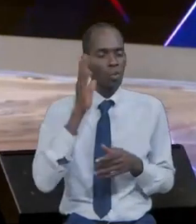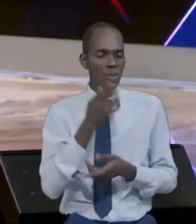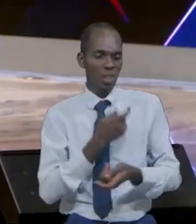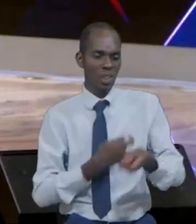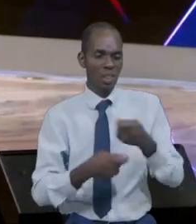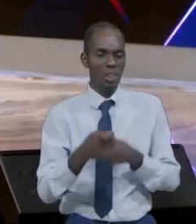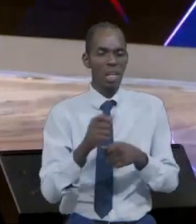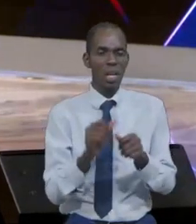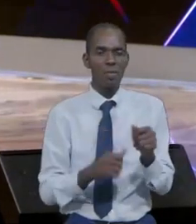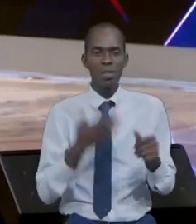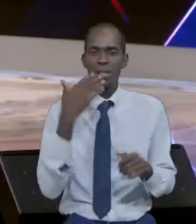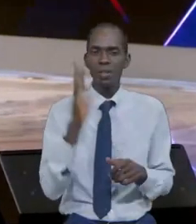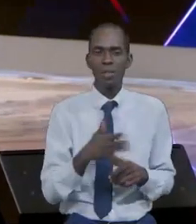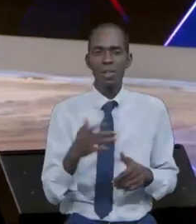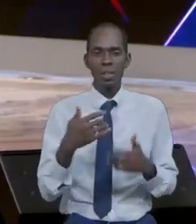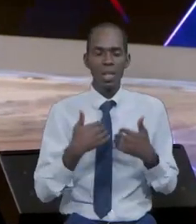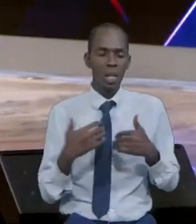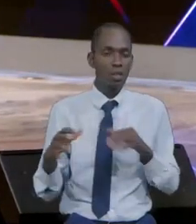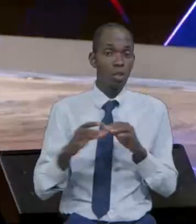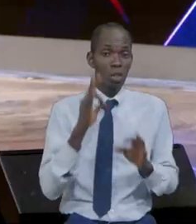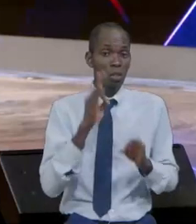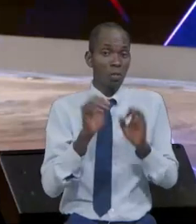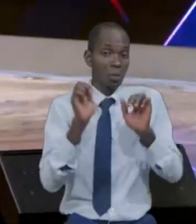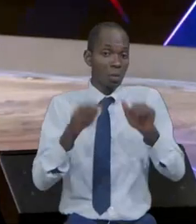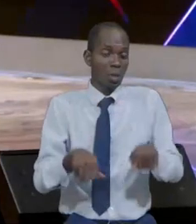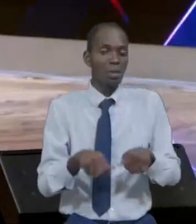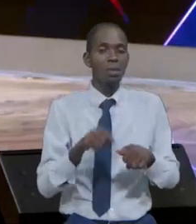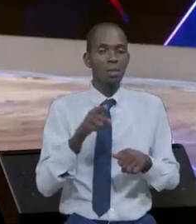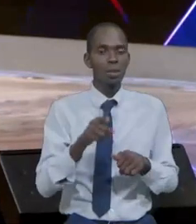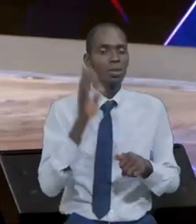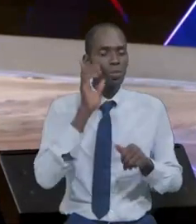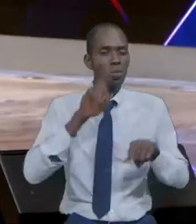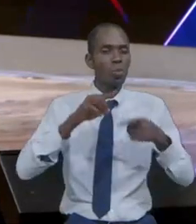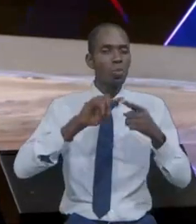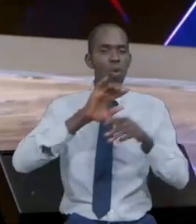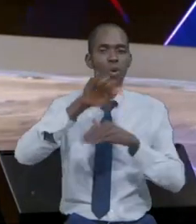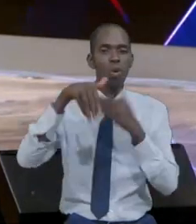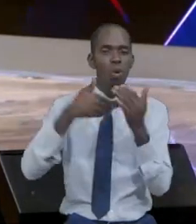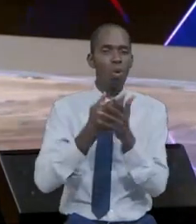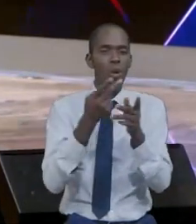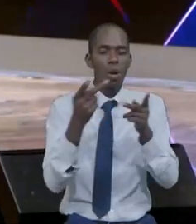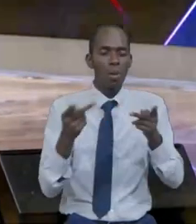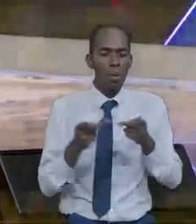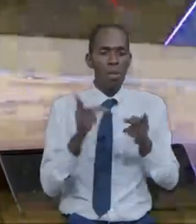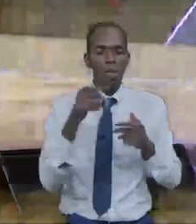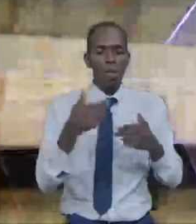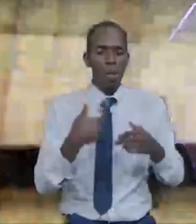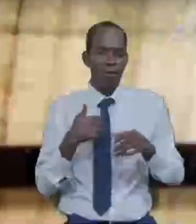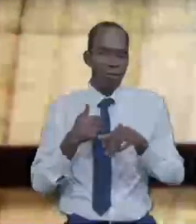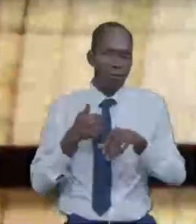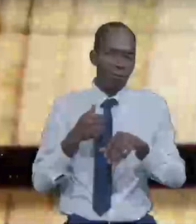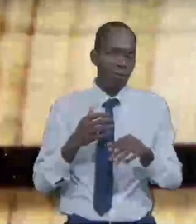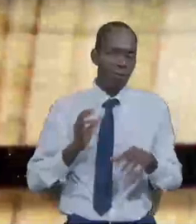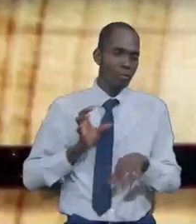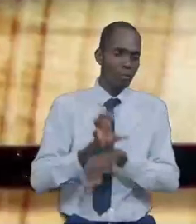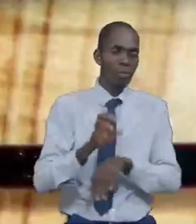il va révoquer les choses mauvaises qu'il a faites. Alors maintenant, là, il a visité des lieux, il a